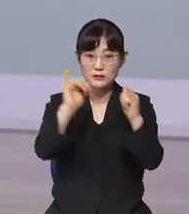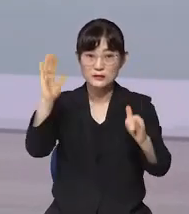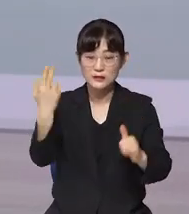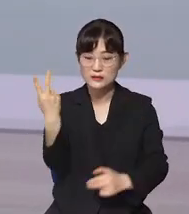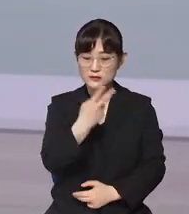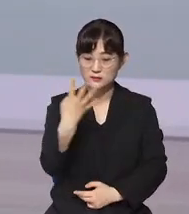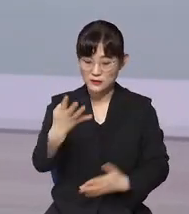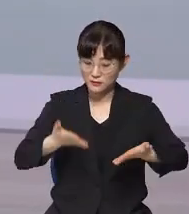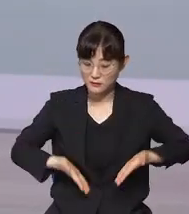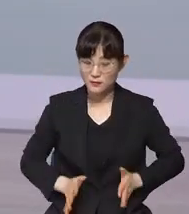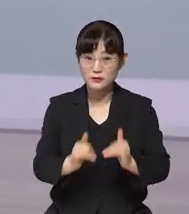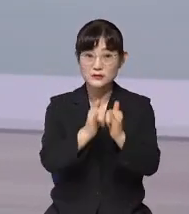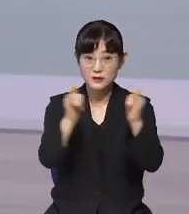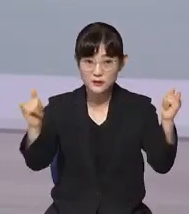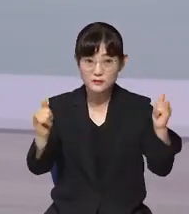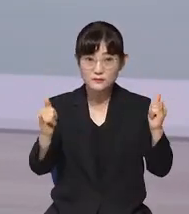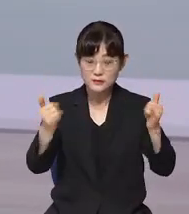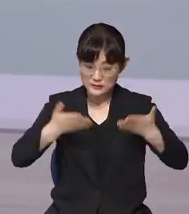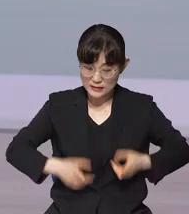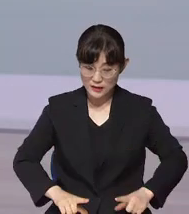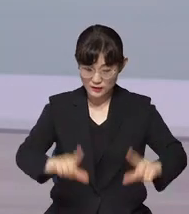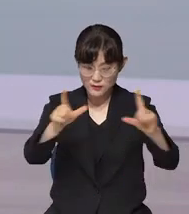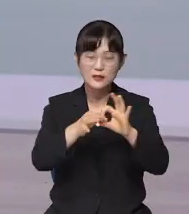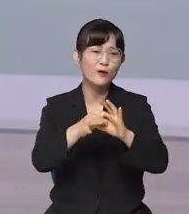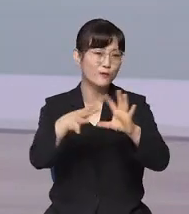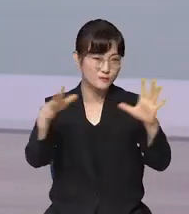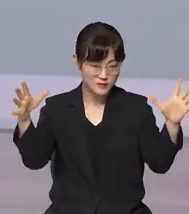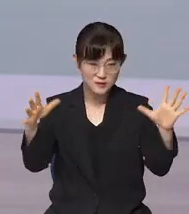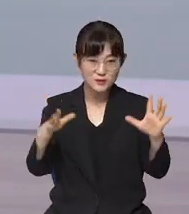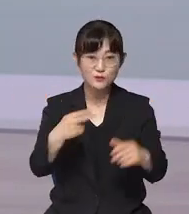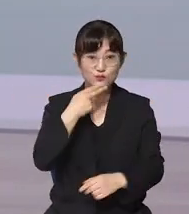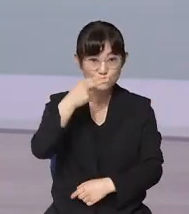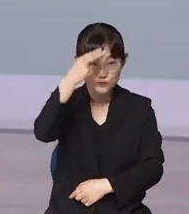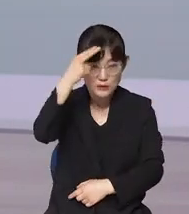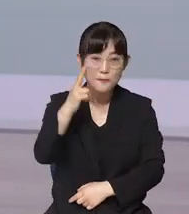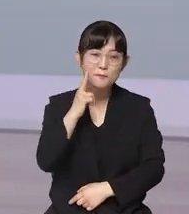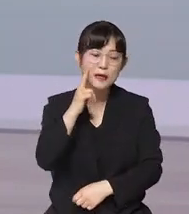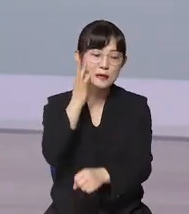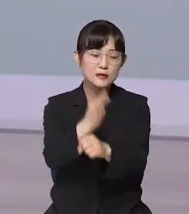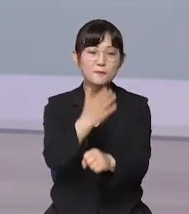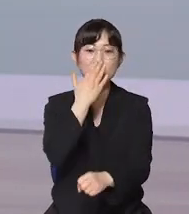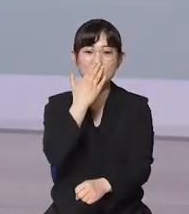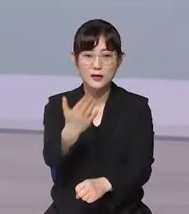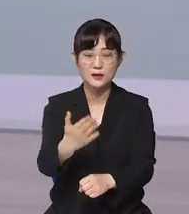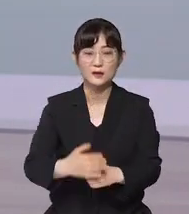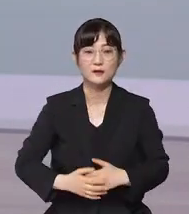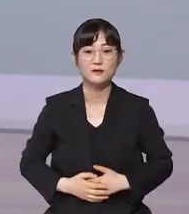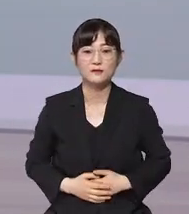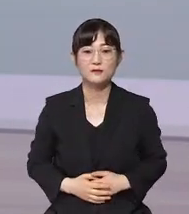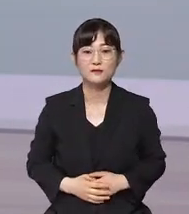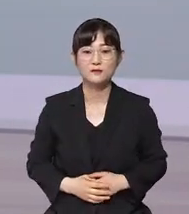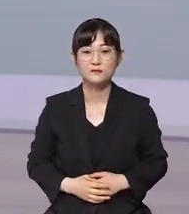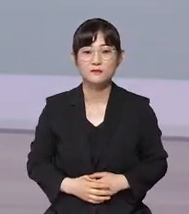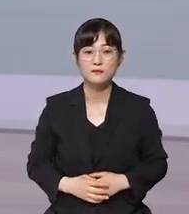2004년생의 경우 생일이 지났든 안 지났든 그대로 술이나 담배를 살 수 있습니다